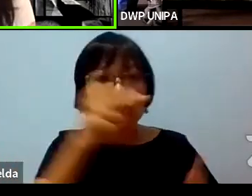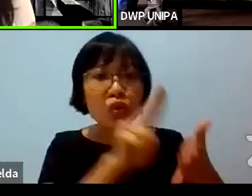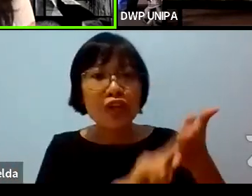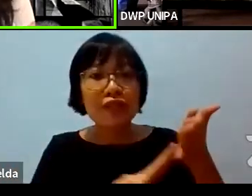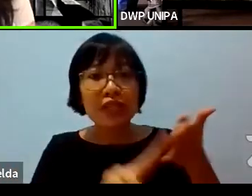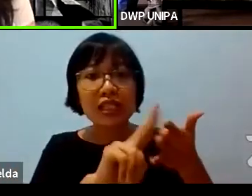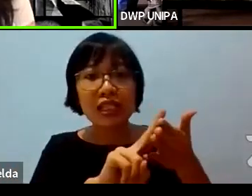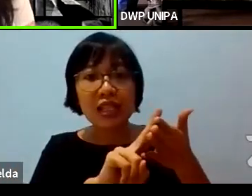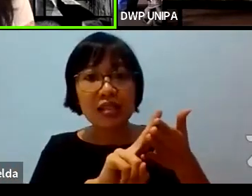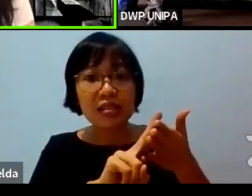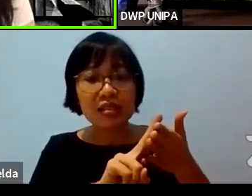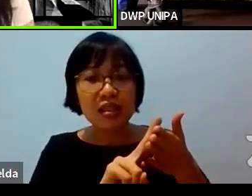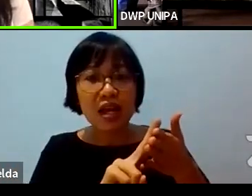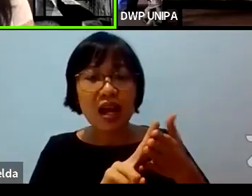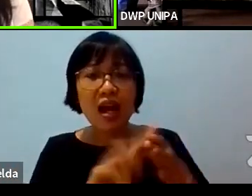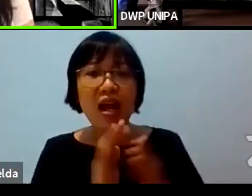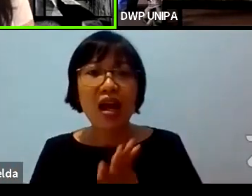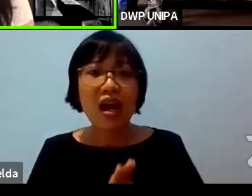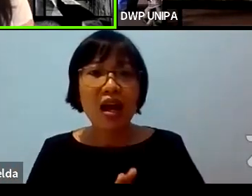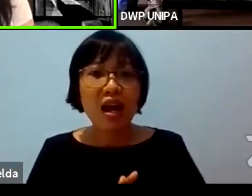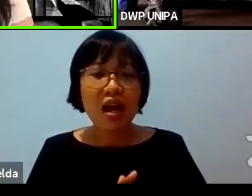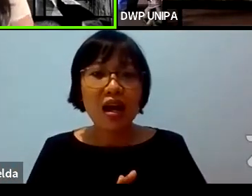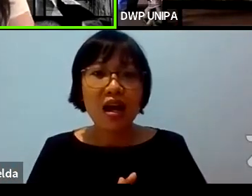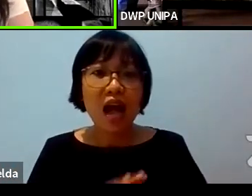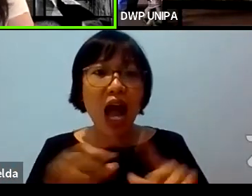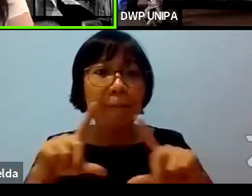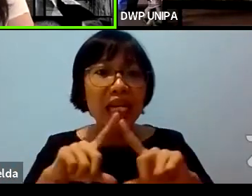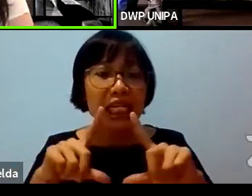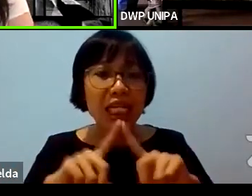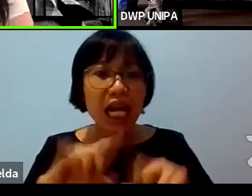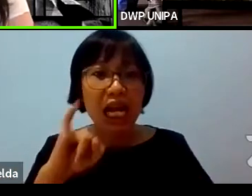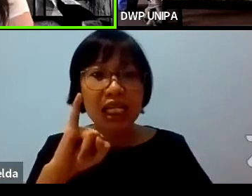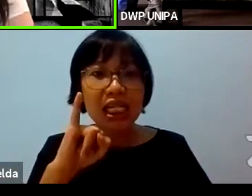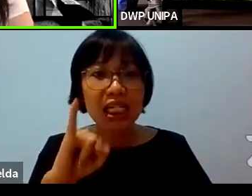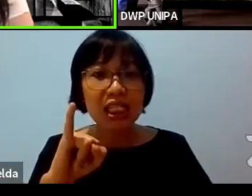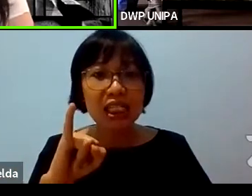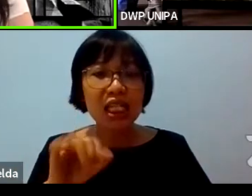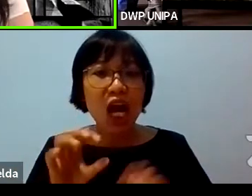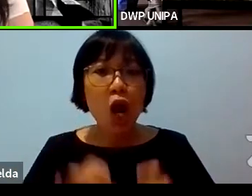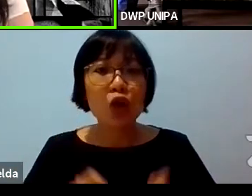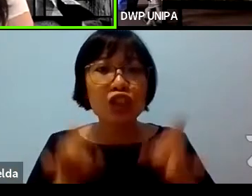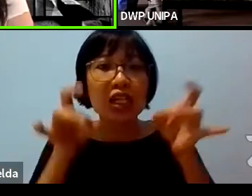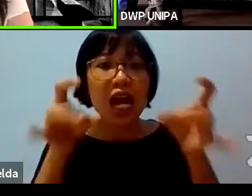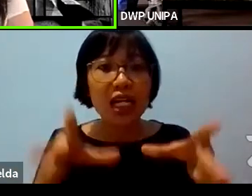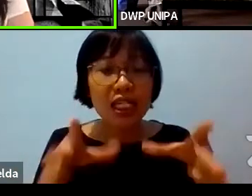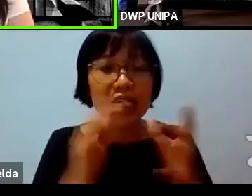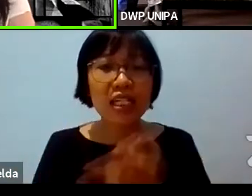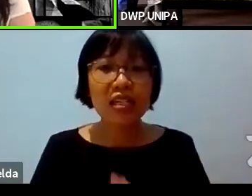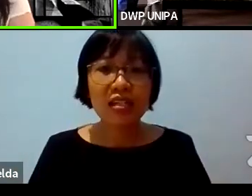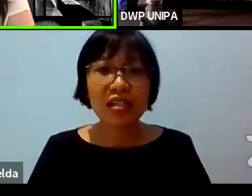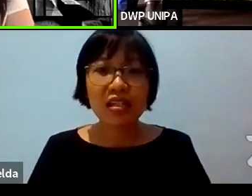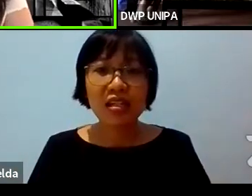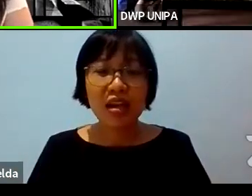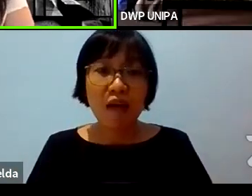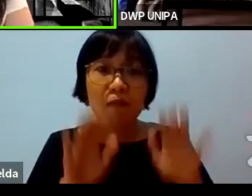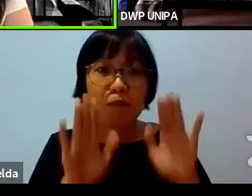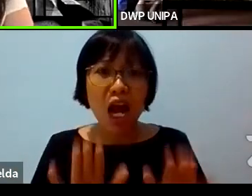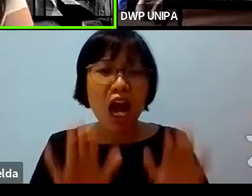di Amerika, Inggris, Australia itu adalah dunia yang sangat didominasi oleh kulit putih.